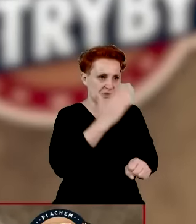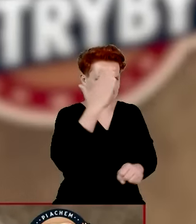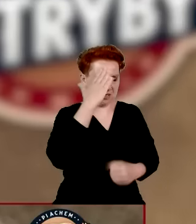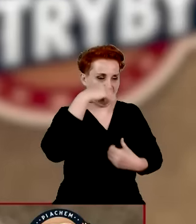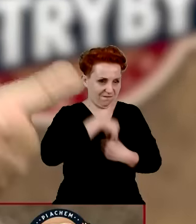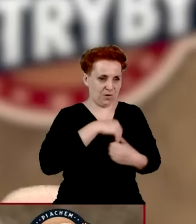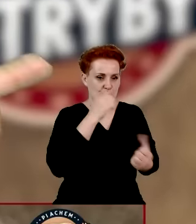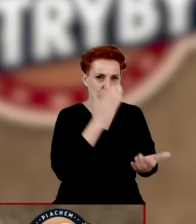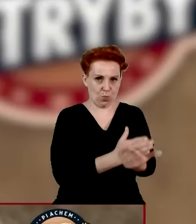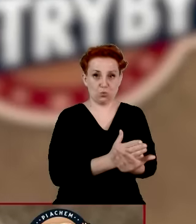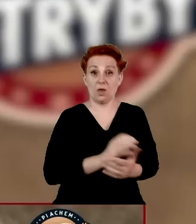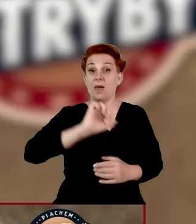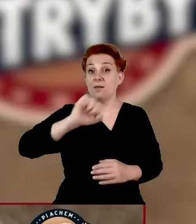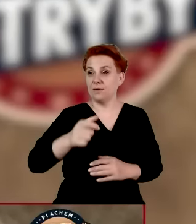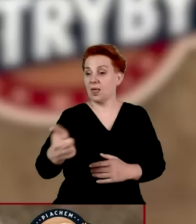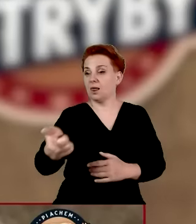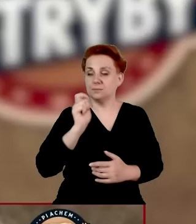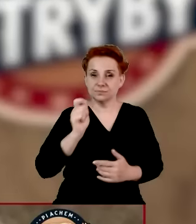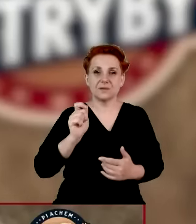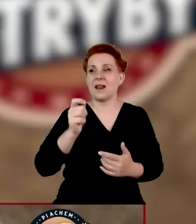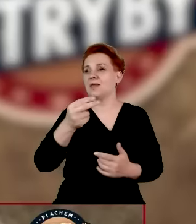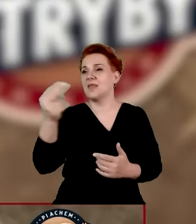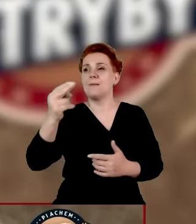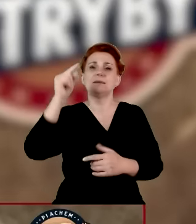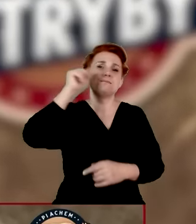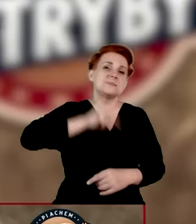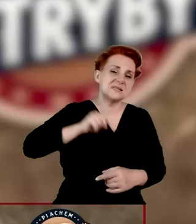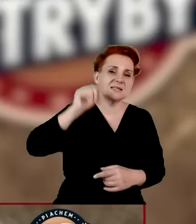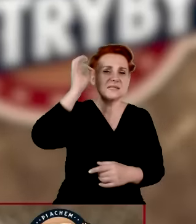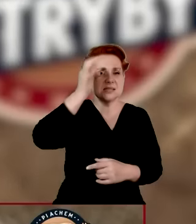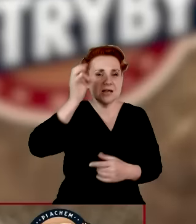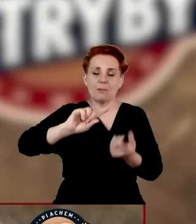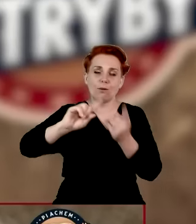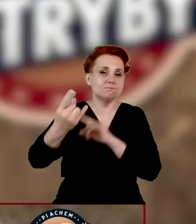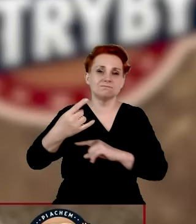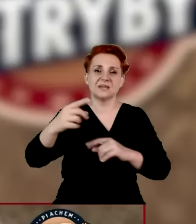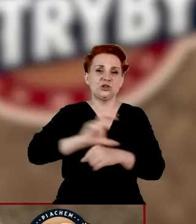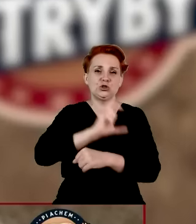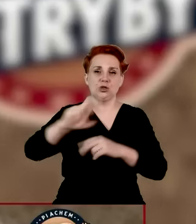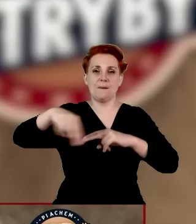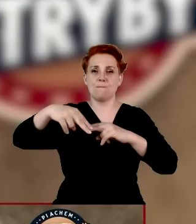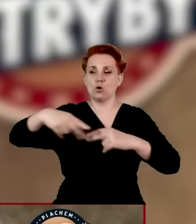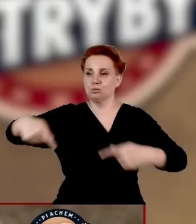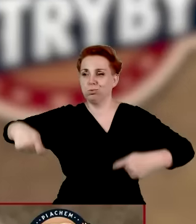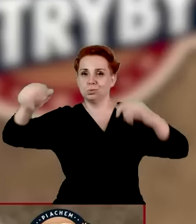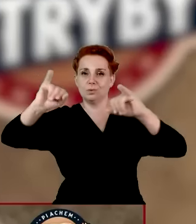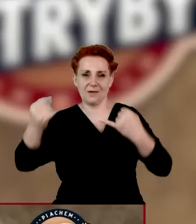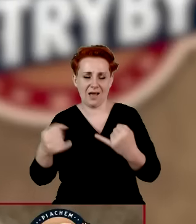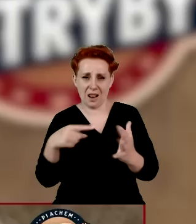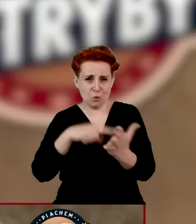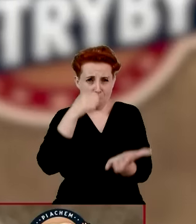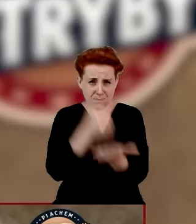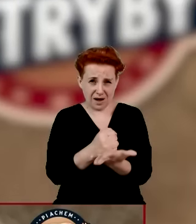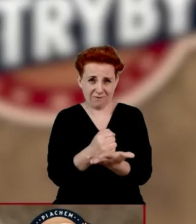powołuje, ale z zakresu tam nie wiem psychiatrii czy inżynierii mostowej, ale nie z zakresu prawa. Przecież w taki